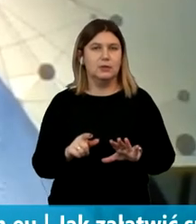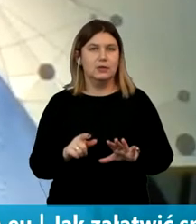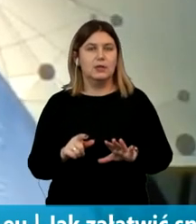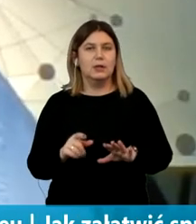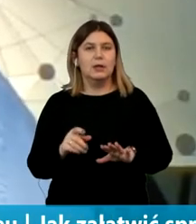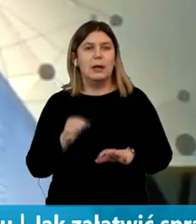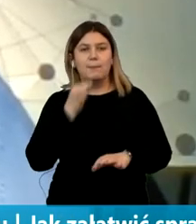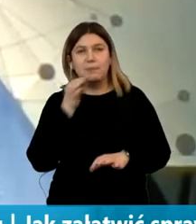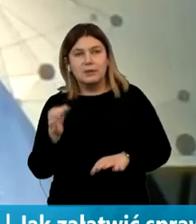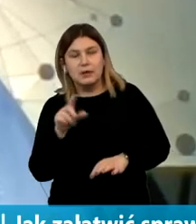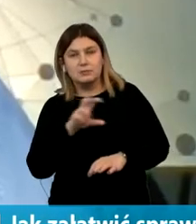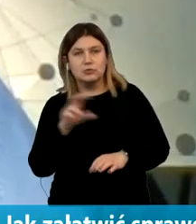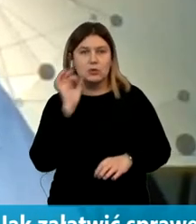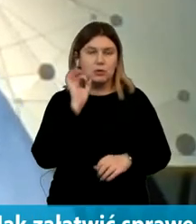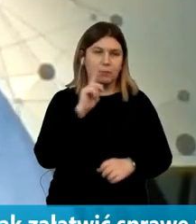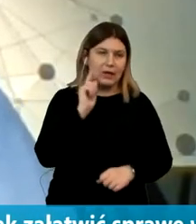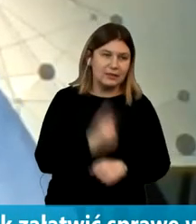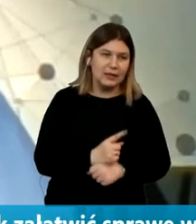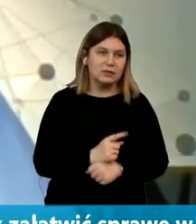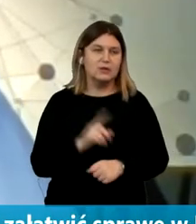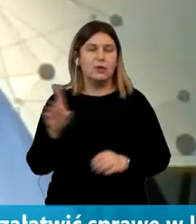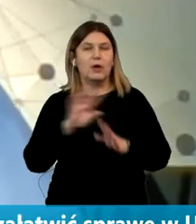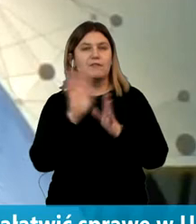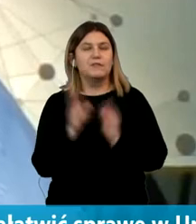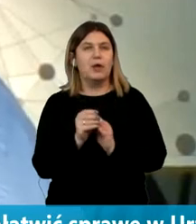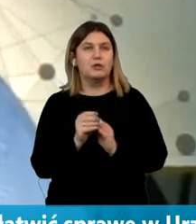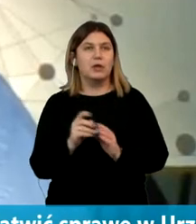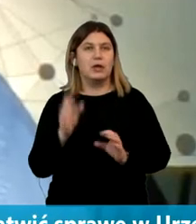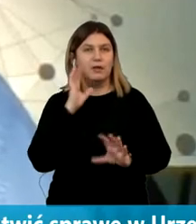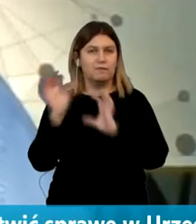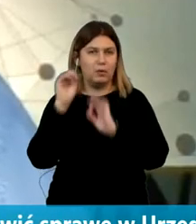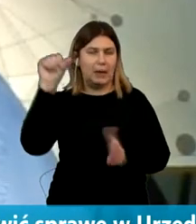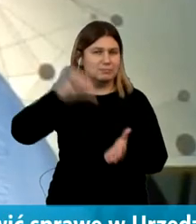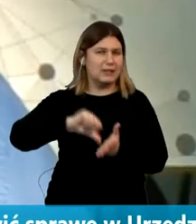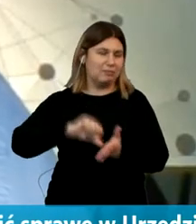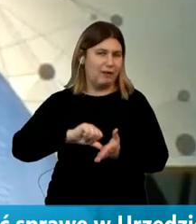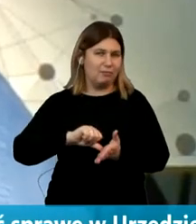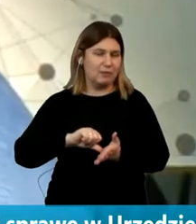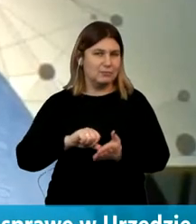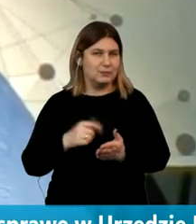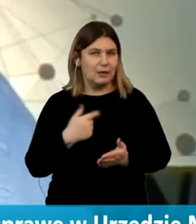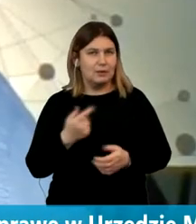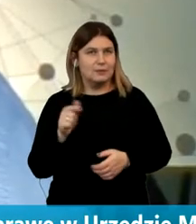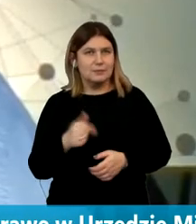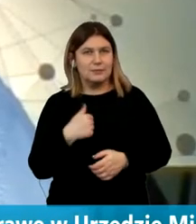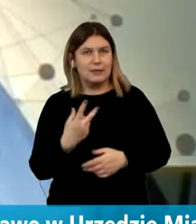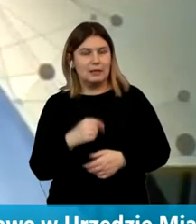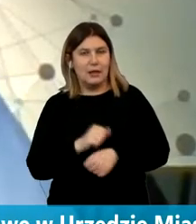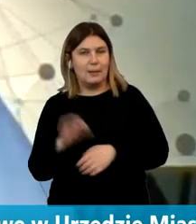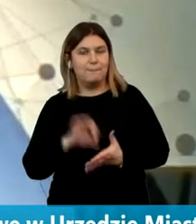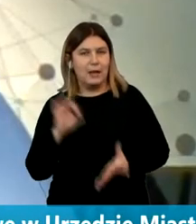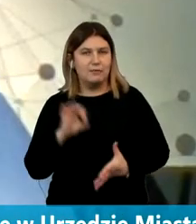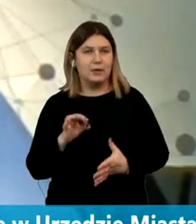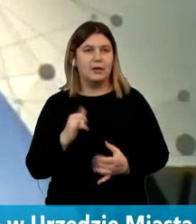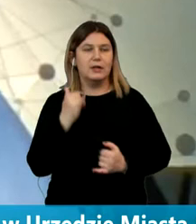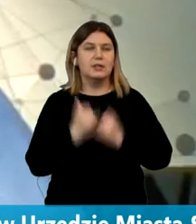Pytanie, czy to jest dobra decyzja, aby te wszystkie informacje szły centralnie, tego nie jestem pewien. Nawet